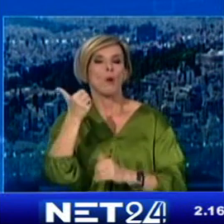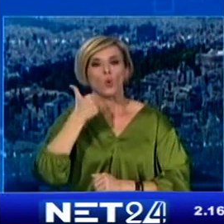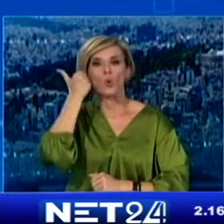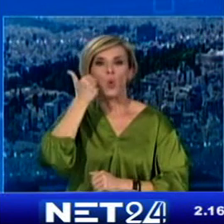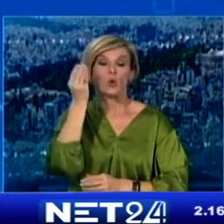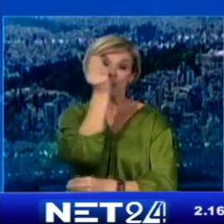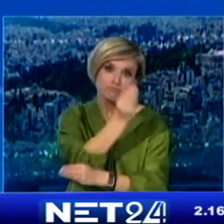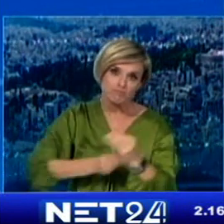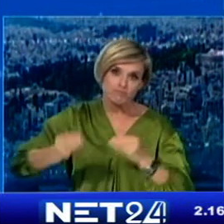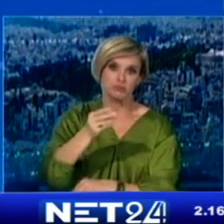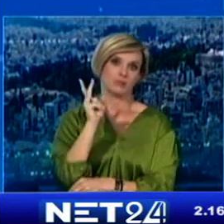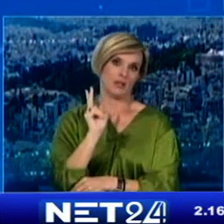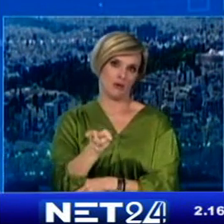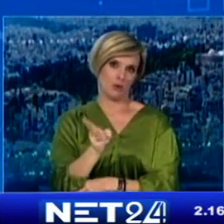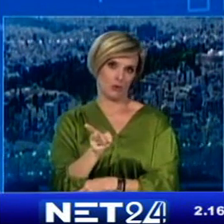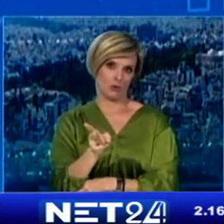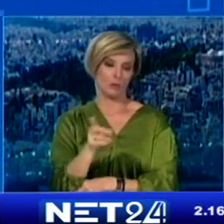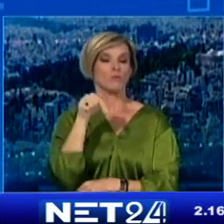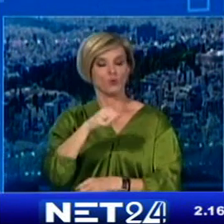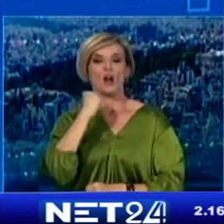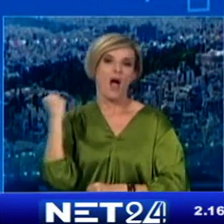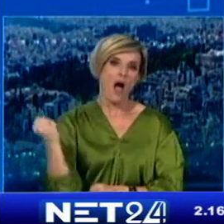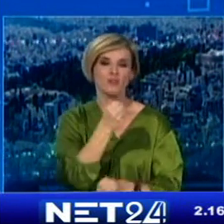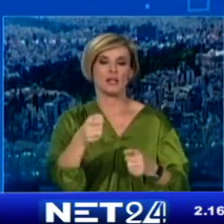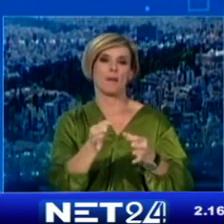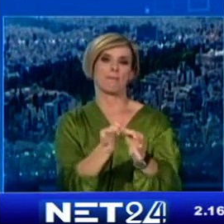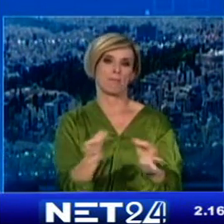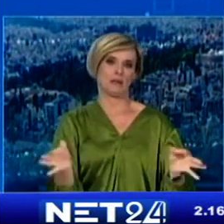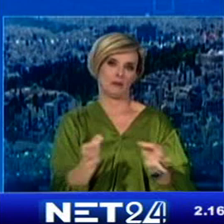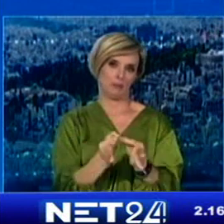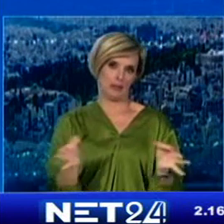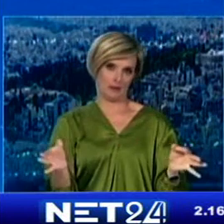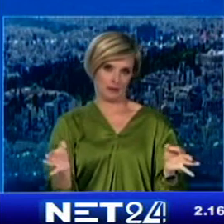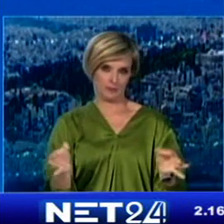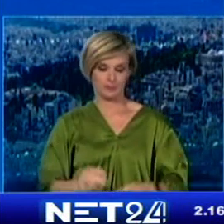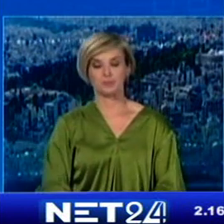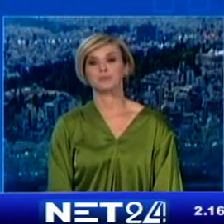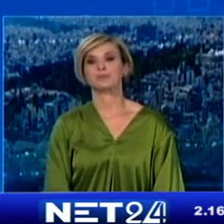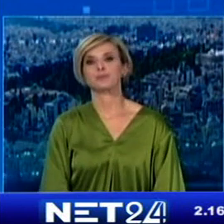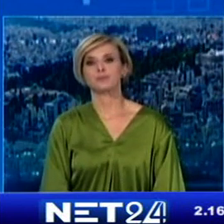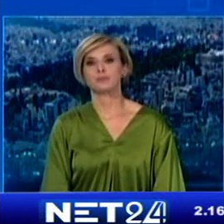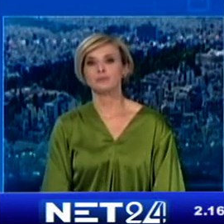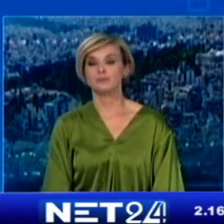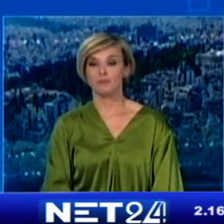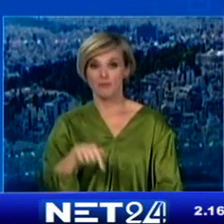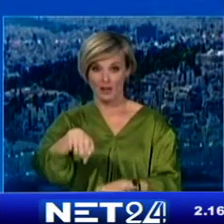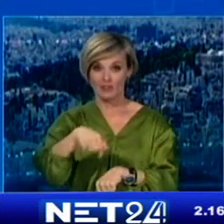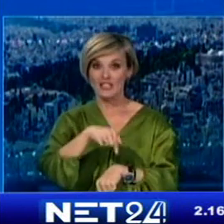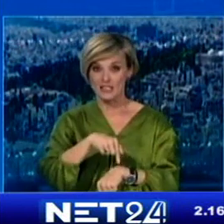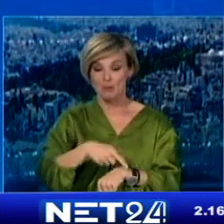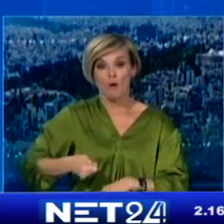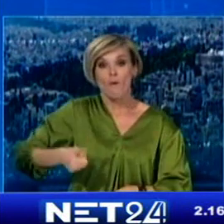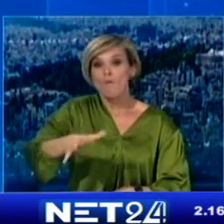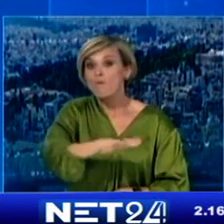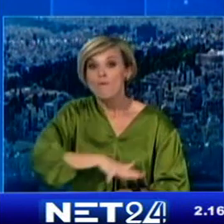αυξημένου κινδύνου και την ισχύ των πιο πάνω αυστηρών μέτρων που προβλέπονται στο επίπεδο αυτό. Να σημειωθεί ότι αυτή τη στιγμή η Μαγνησία